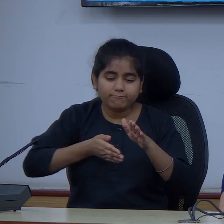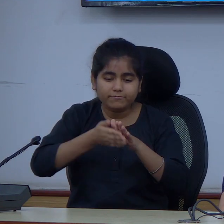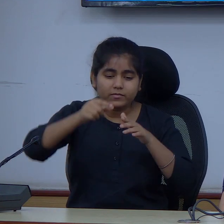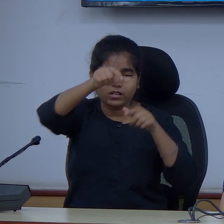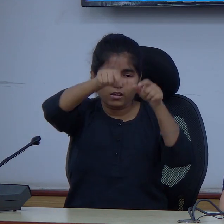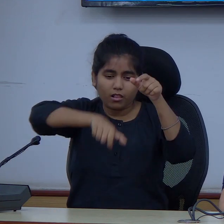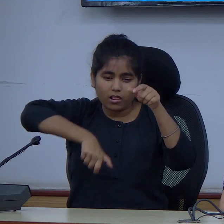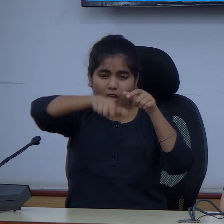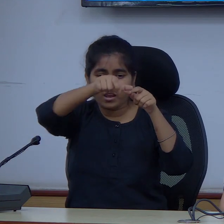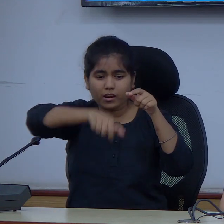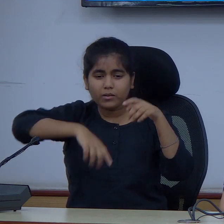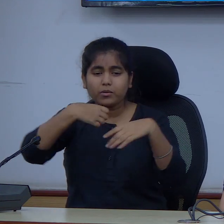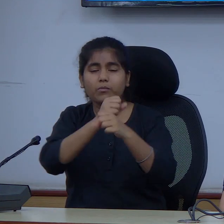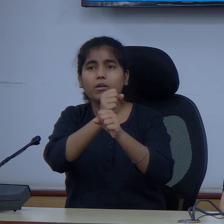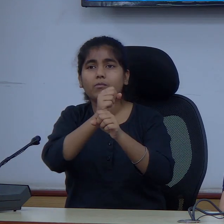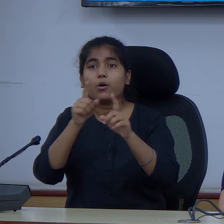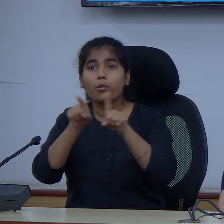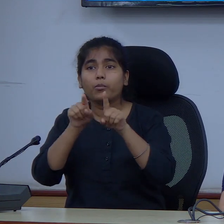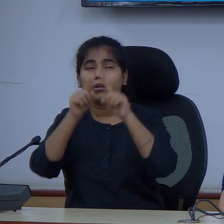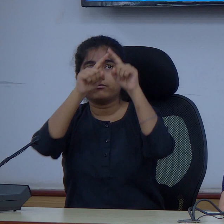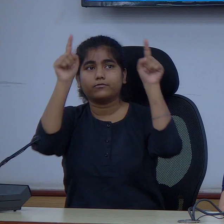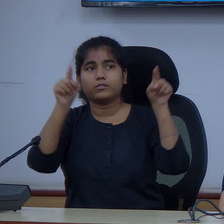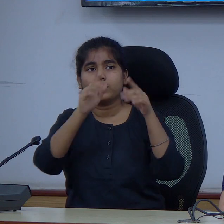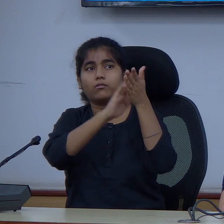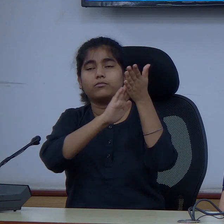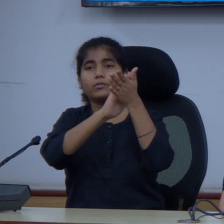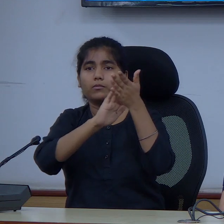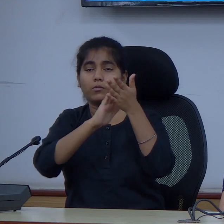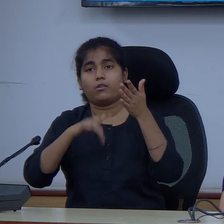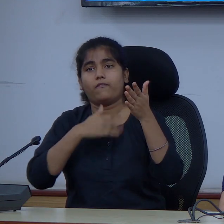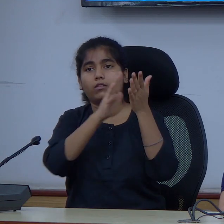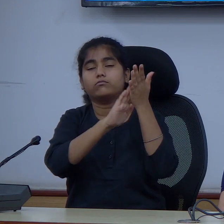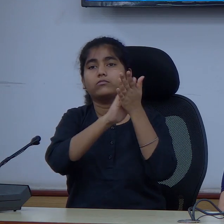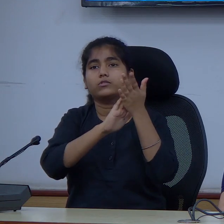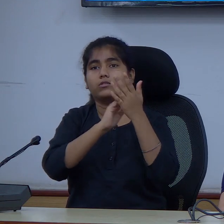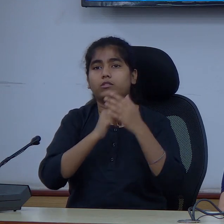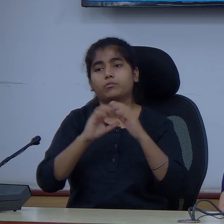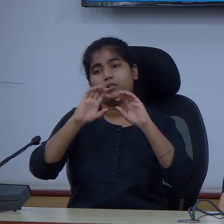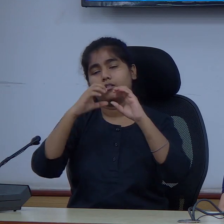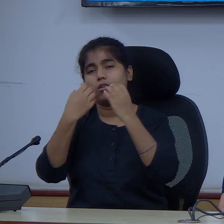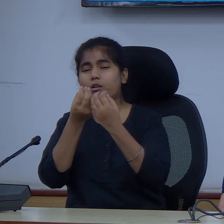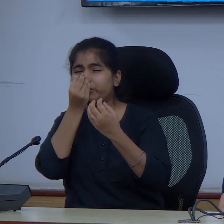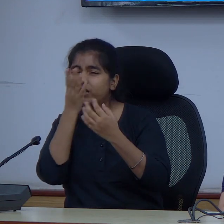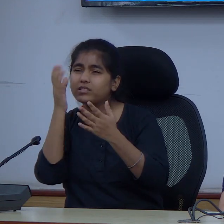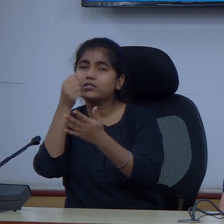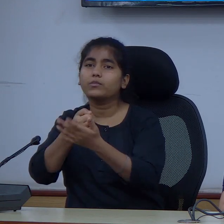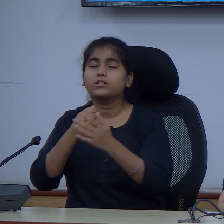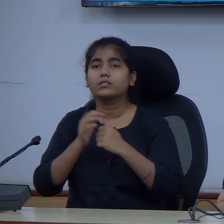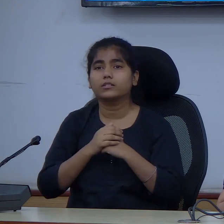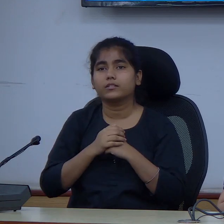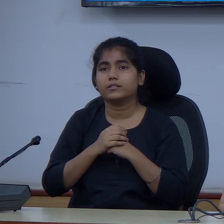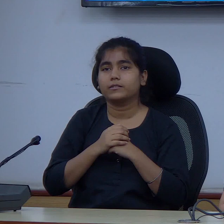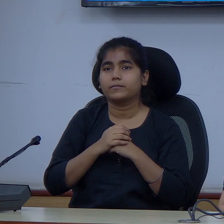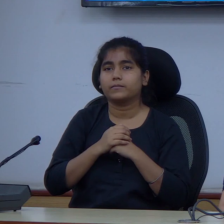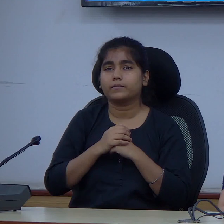मैं यहाँ पर पहुँच गई, और साइनेजेस ब्रेल में भी थी, तो मैं उनको फील करते हुए अब अपनी क्लासरूम तक आराम से मैं आ